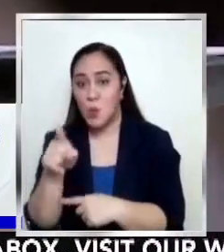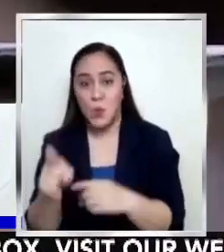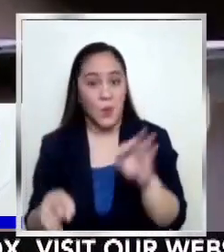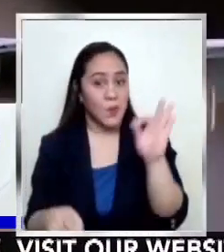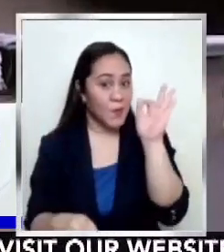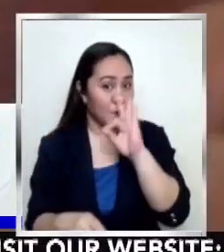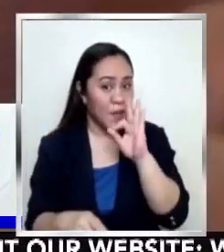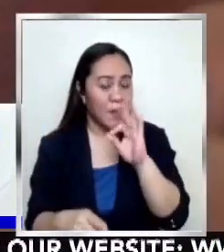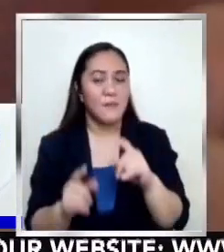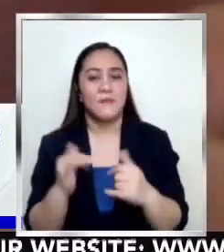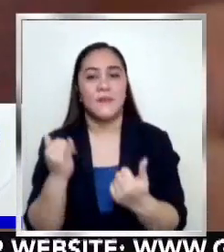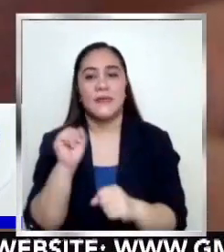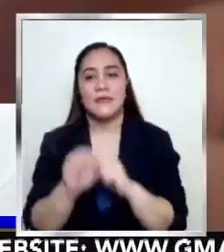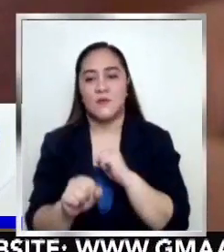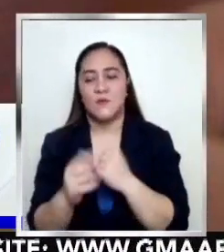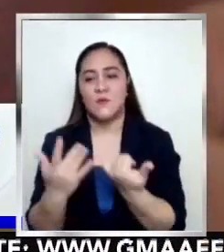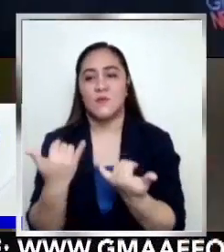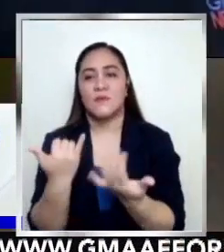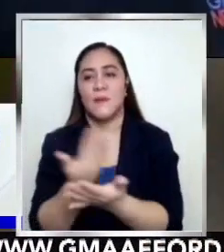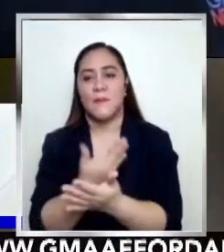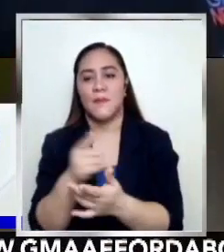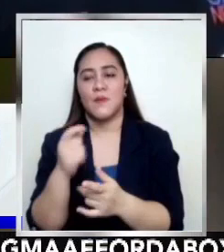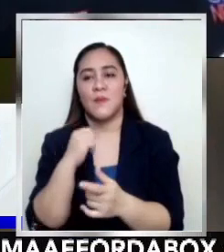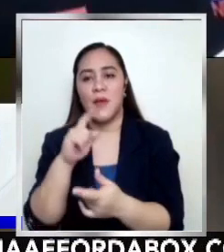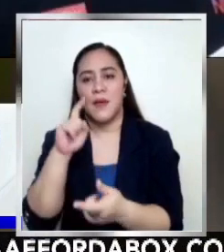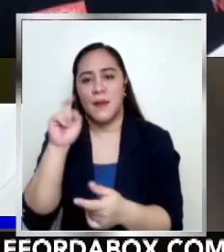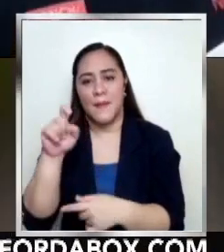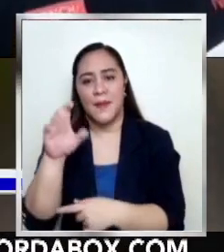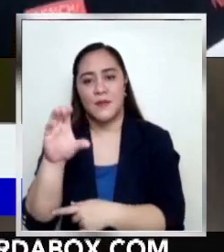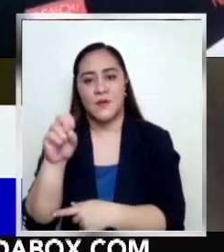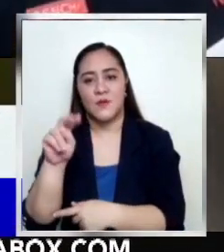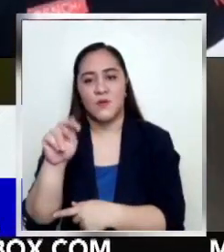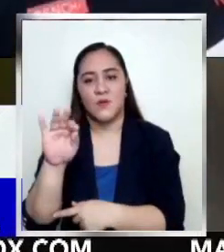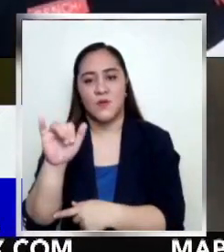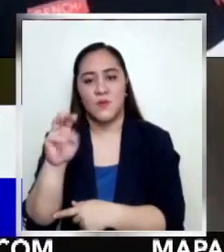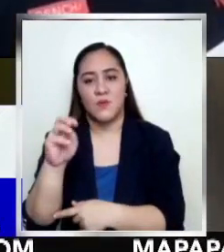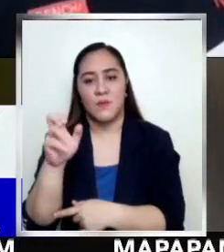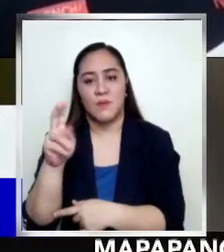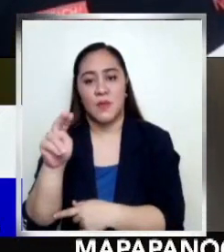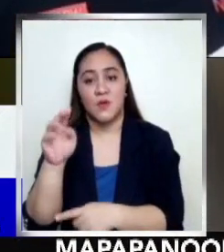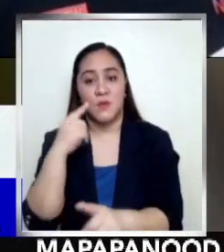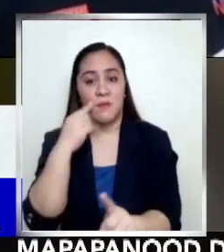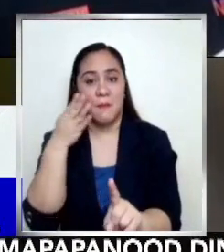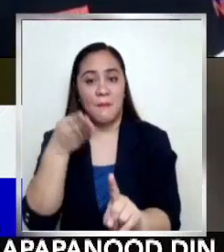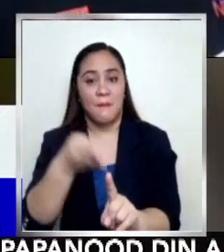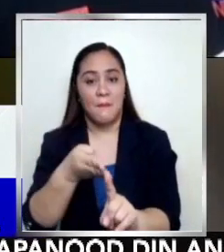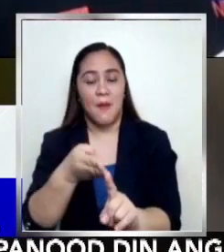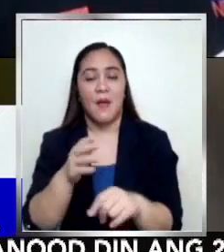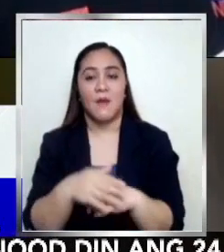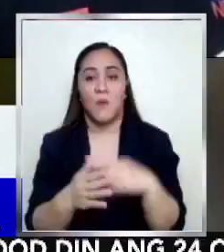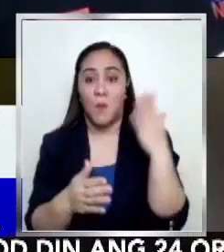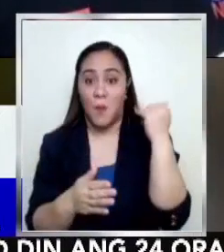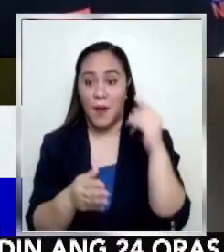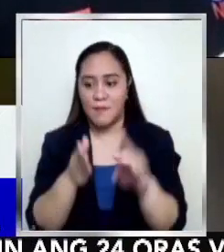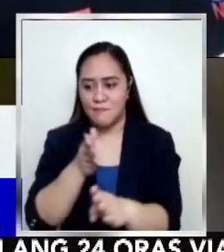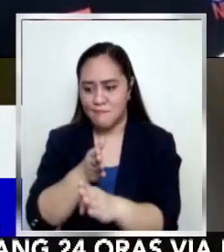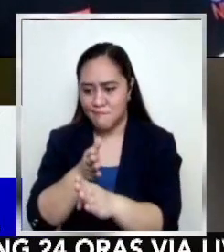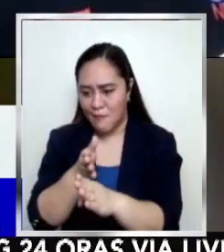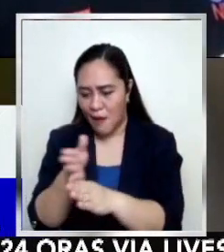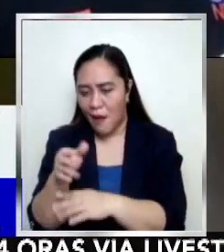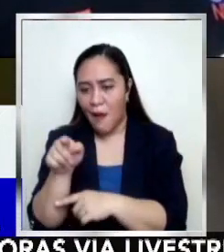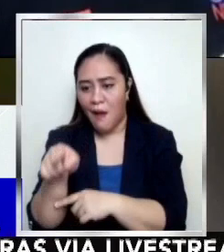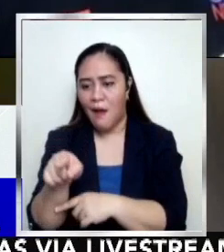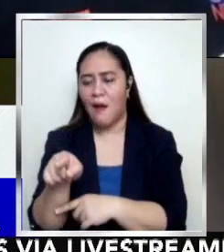ang tinatawag na confirmation bias. Pag-align sa views ng isang tao yung impormasyon,